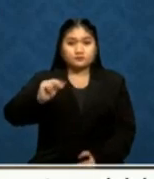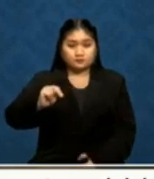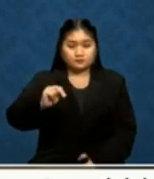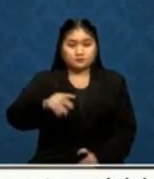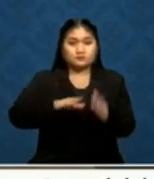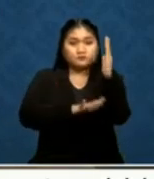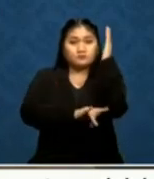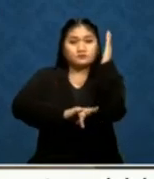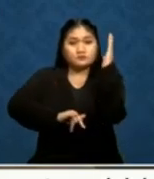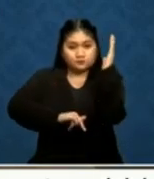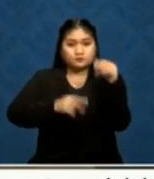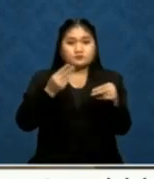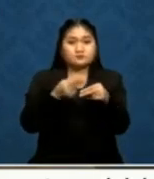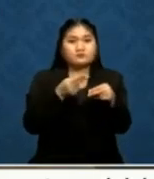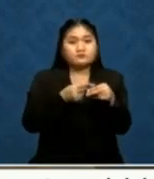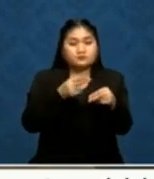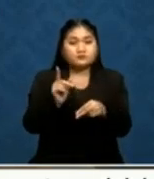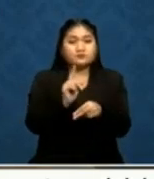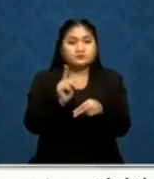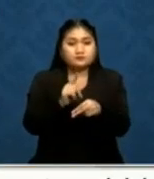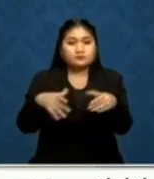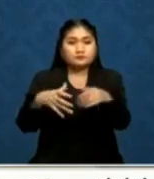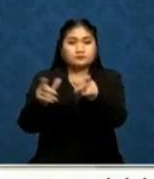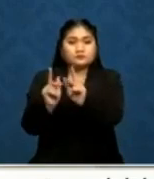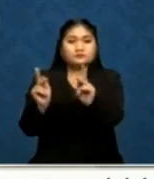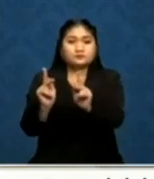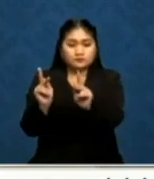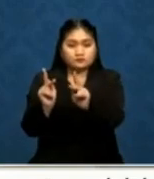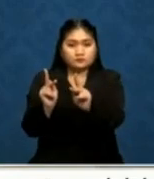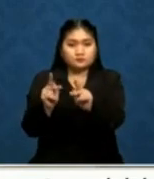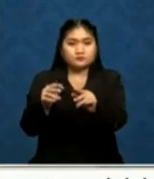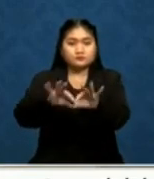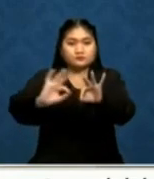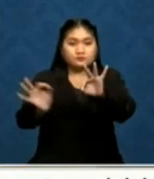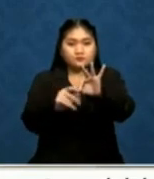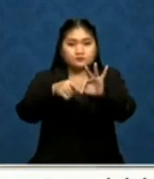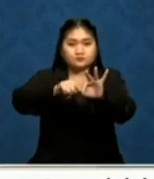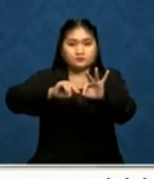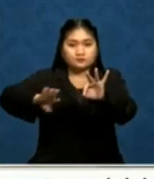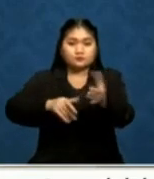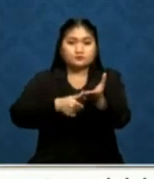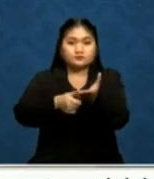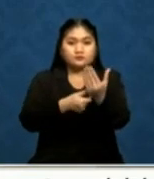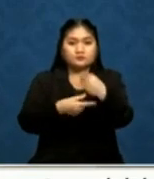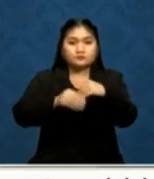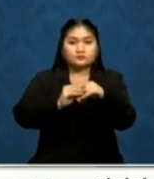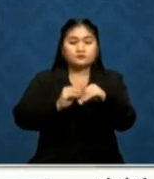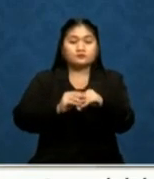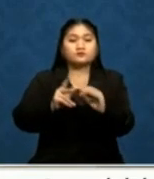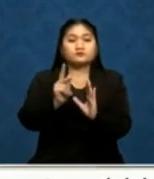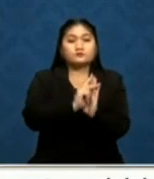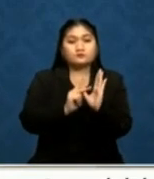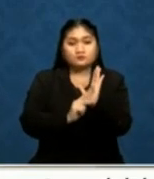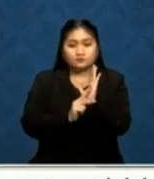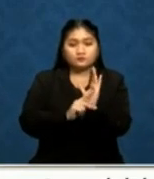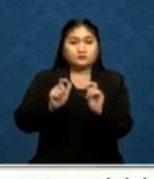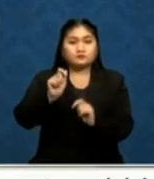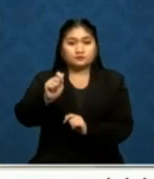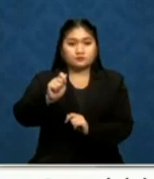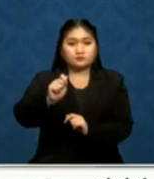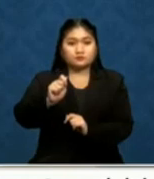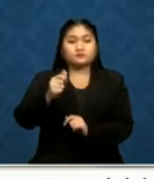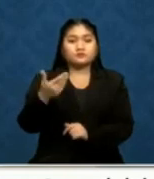ะลาขอเสนอรายชื่อคณะกรรมการร่างพระราชบัญญัติแก้ไขเพิ่มเติมประมวลกฎหมายอาญา